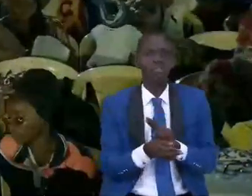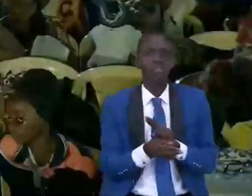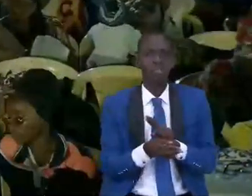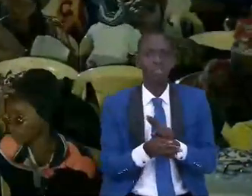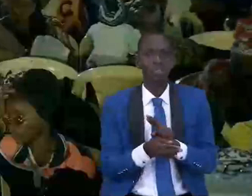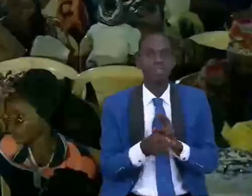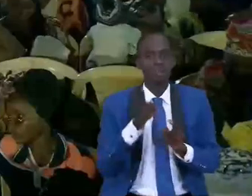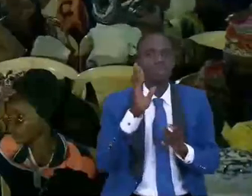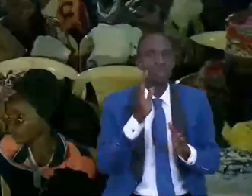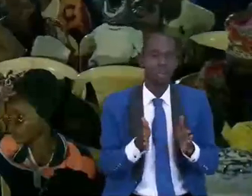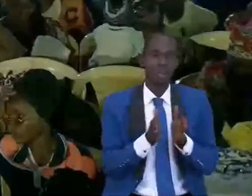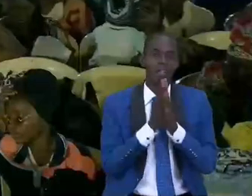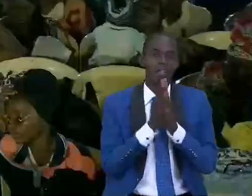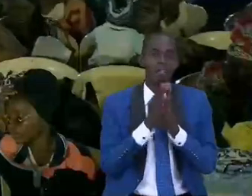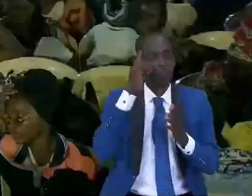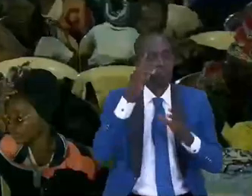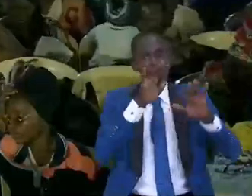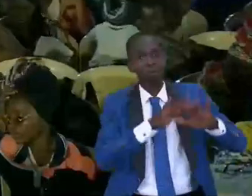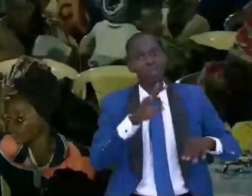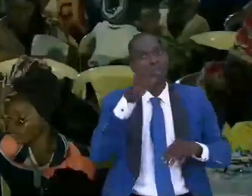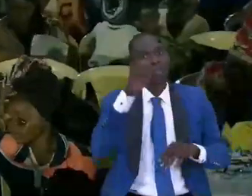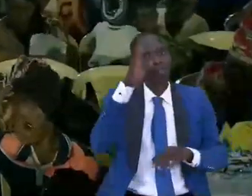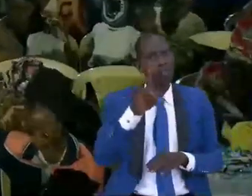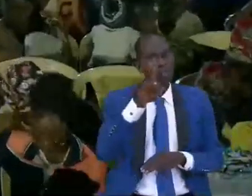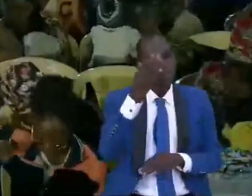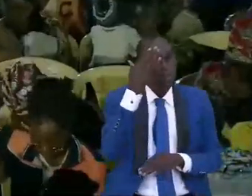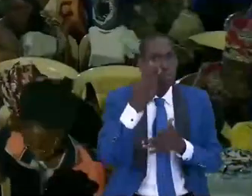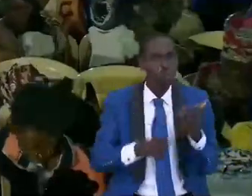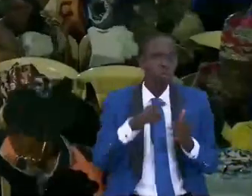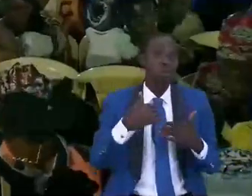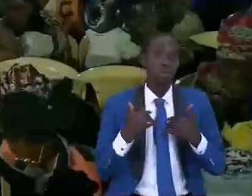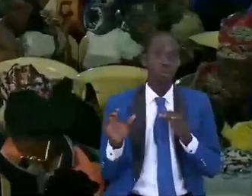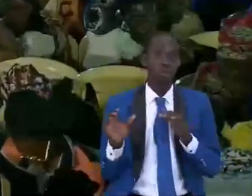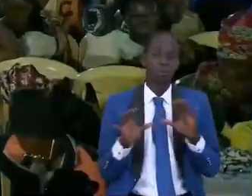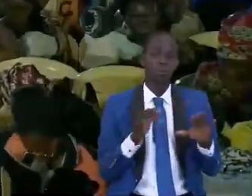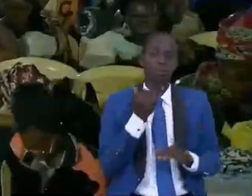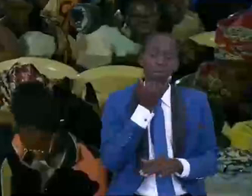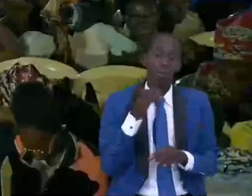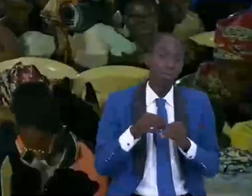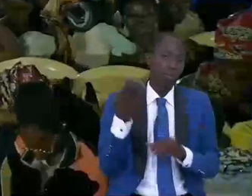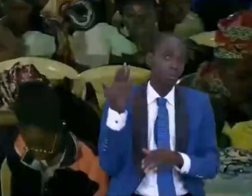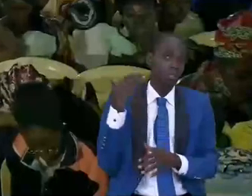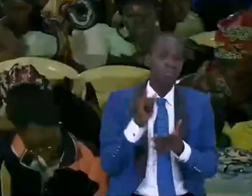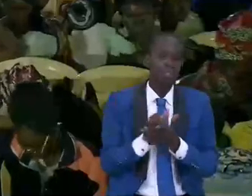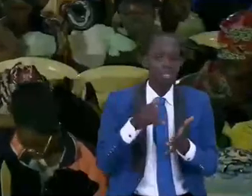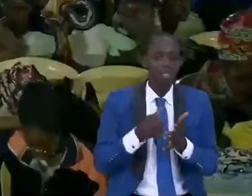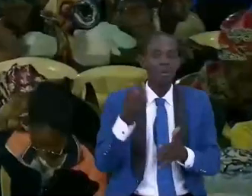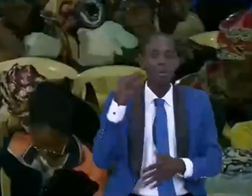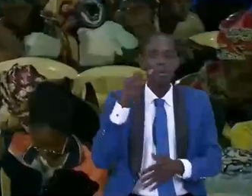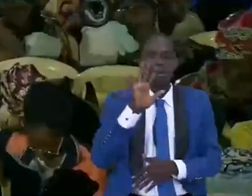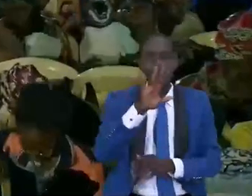Alors vous allez venir pour la miséricorde de Dieu. Vous reconnaissez ce que vous avez fait, que ce sont vos